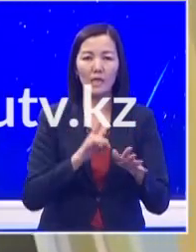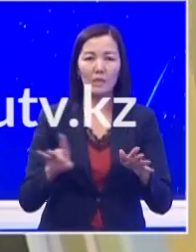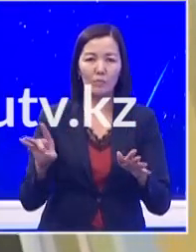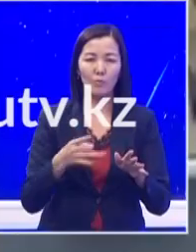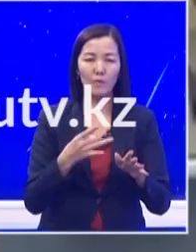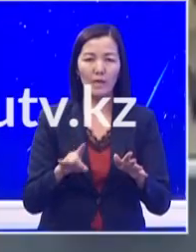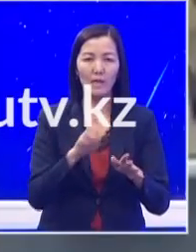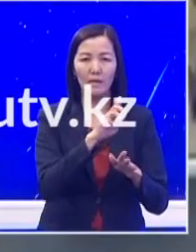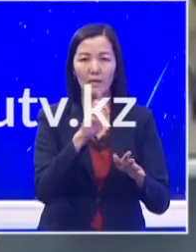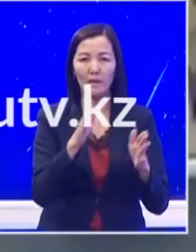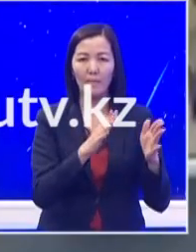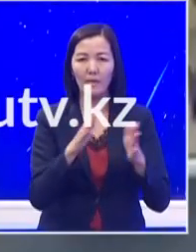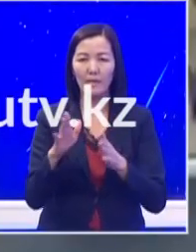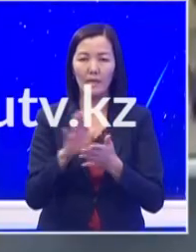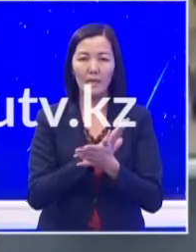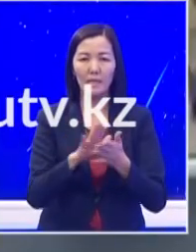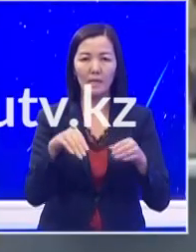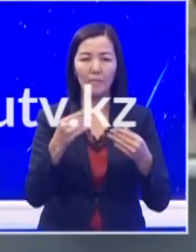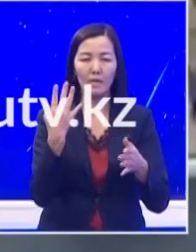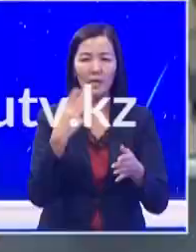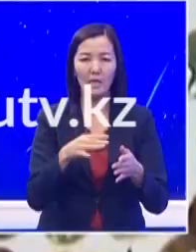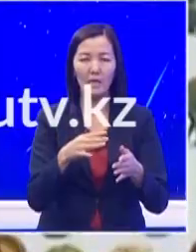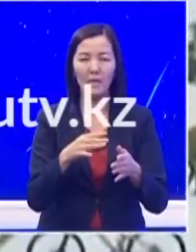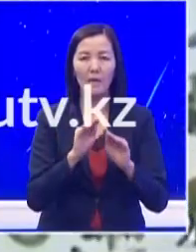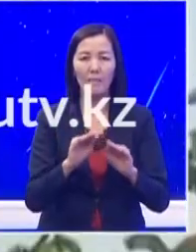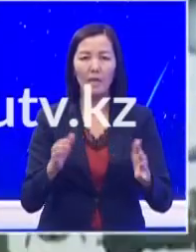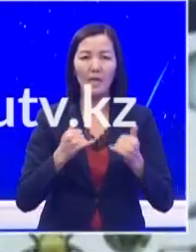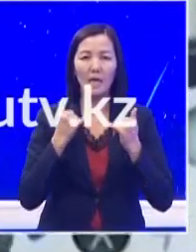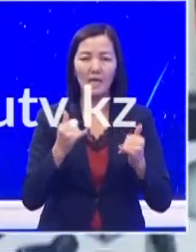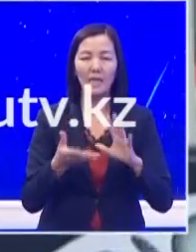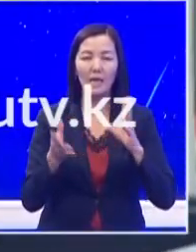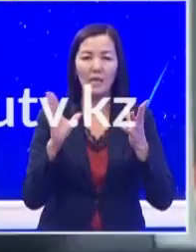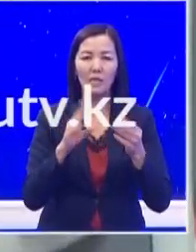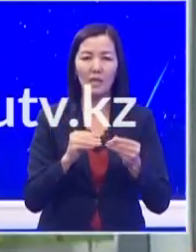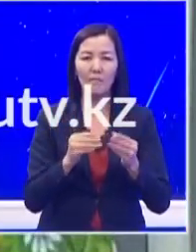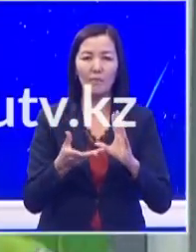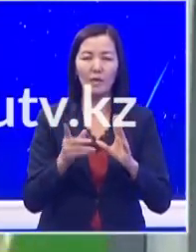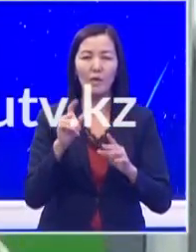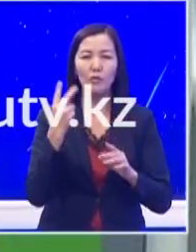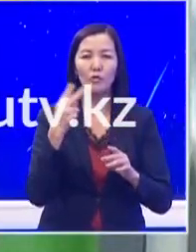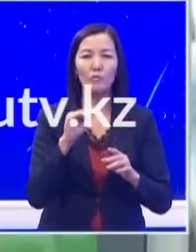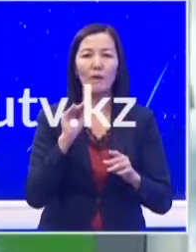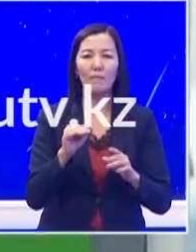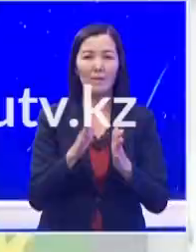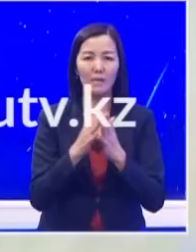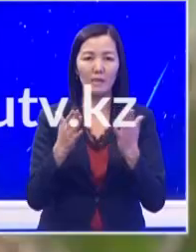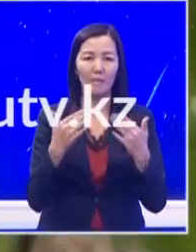мемлекеттік кітапханаларға тегін таратылды. Оның 40-ы балалар әдебиетіне арналған. Жалпы таралым 120 мың дана.